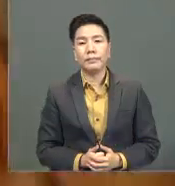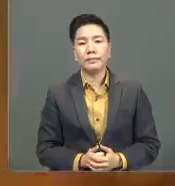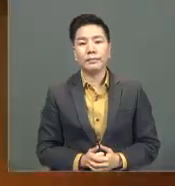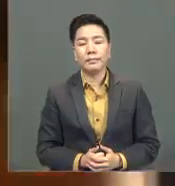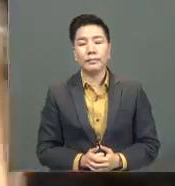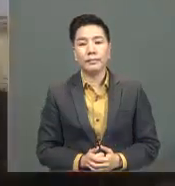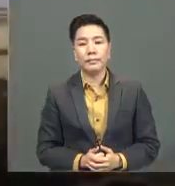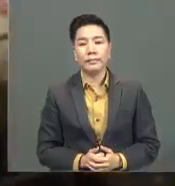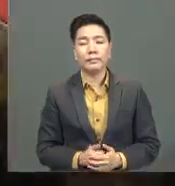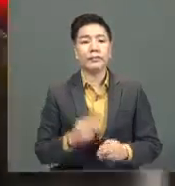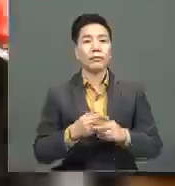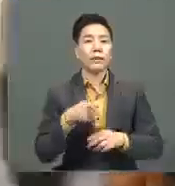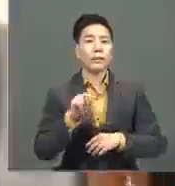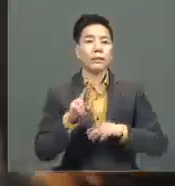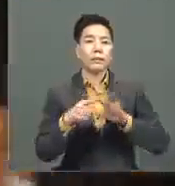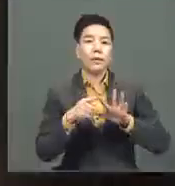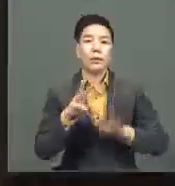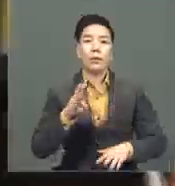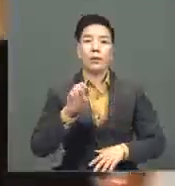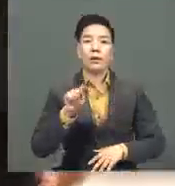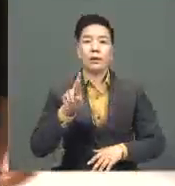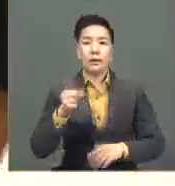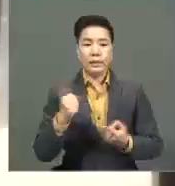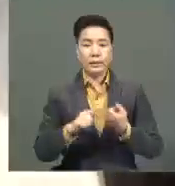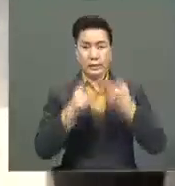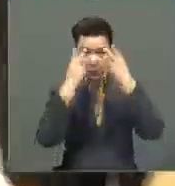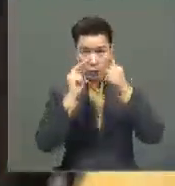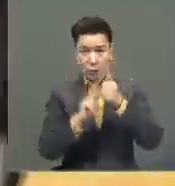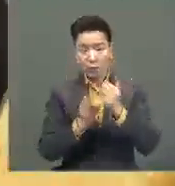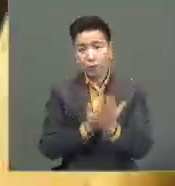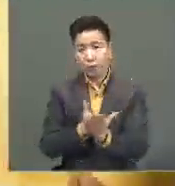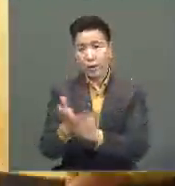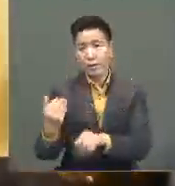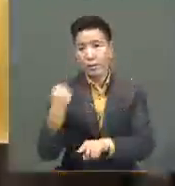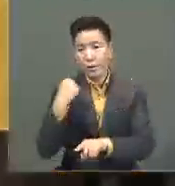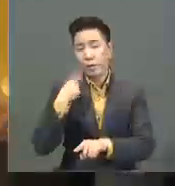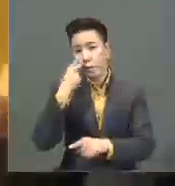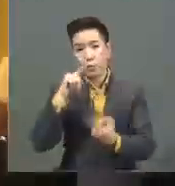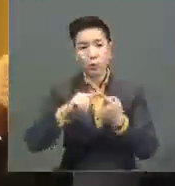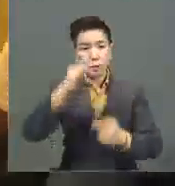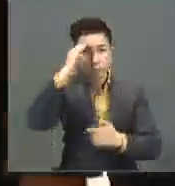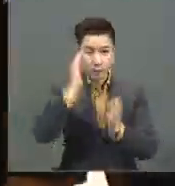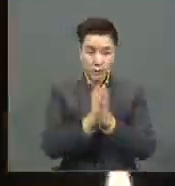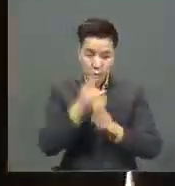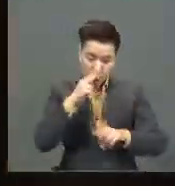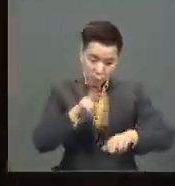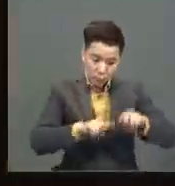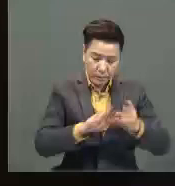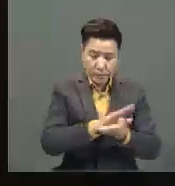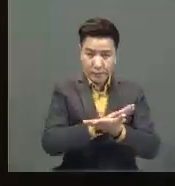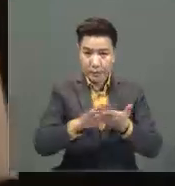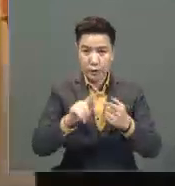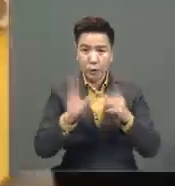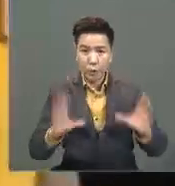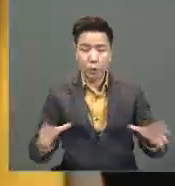เช่นเดียวกับพลเอกประวิตรวงษ์สุวรรณรองนายกรัฐมนตรีนะคะก็กำชับฝ่ายความมั่นคงโดยเฉพาะตำรวจให้เข้าไปดูแลความปลอดภั